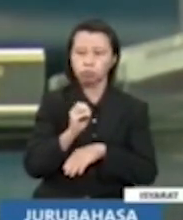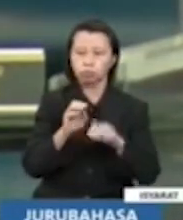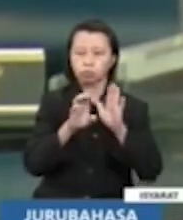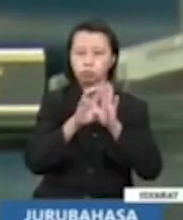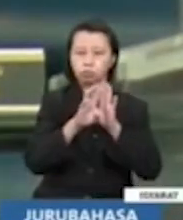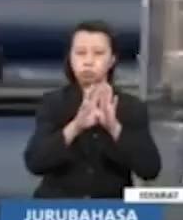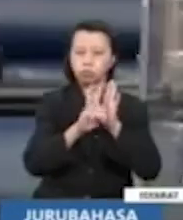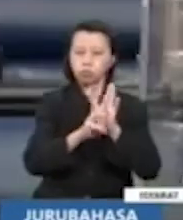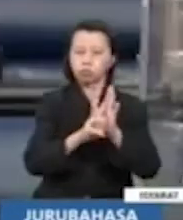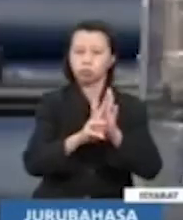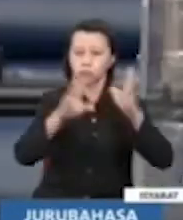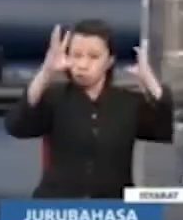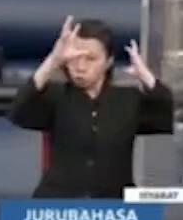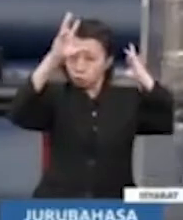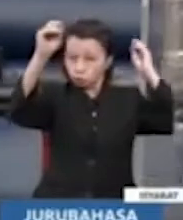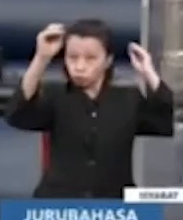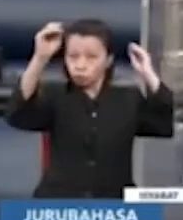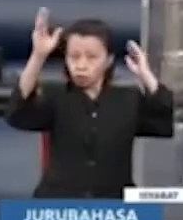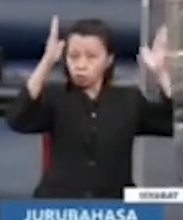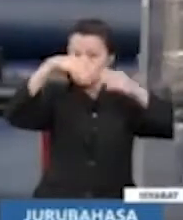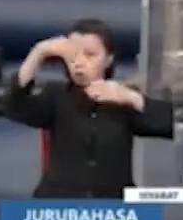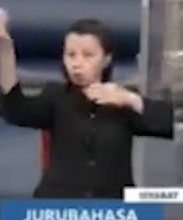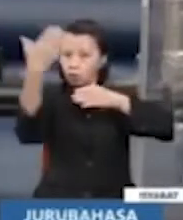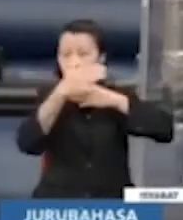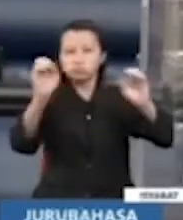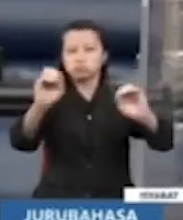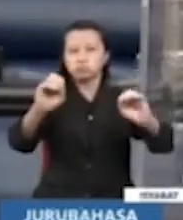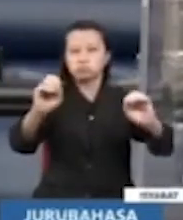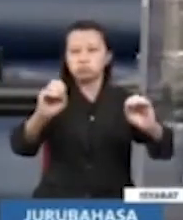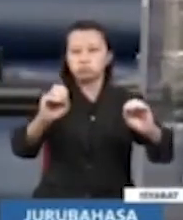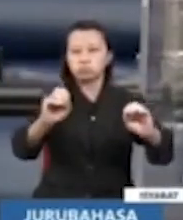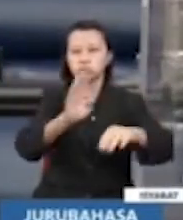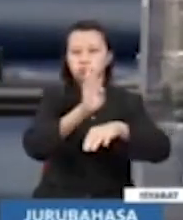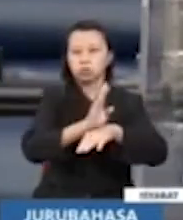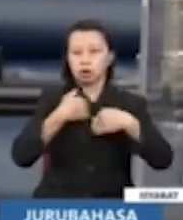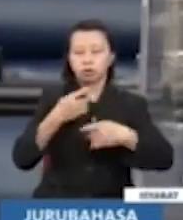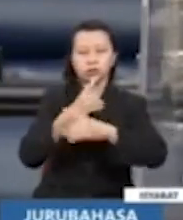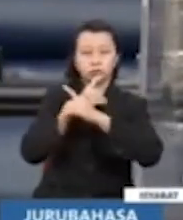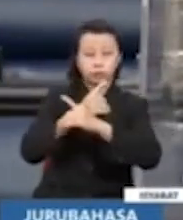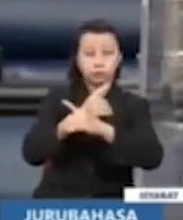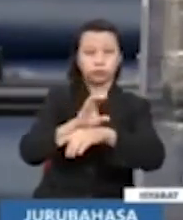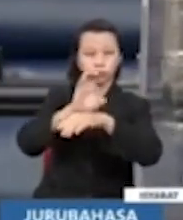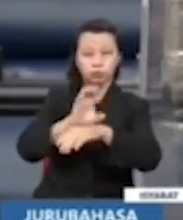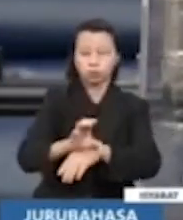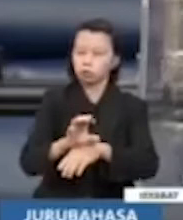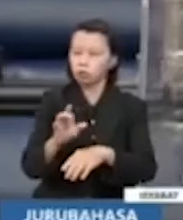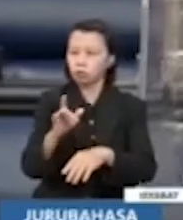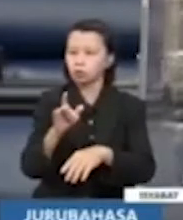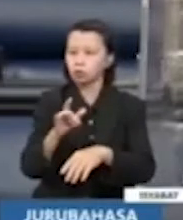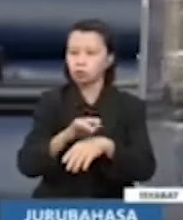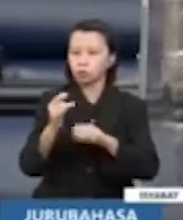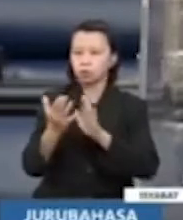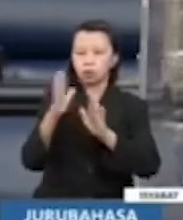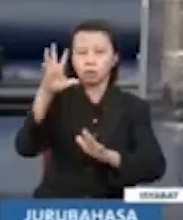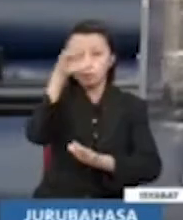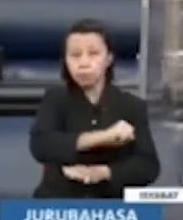embassy ataupun kedutaan-kedutaan Malaysia di luar. Kita ada immigration attaché, kita ada defense attaché, but cultural attaché